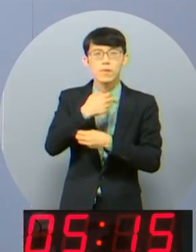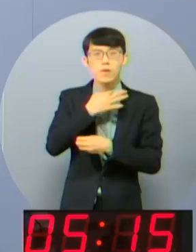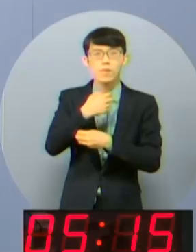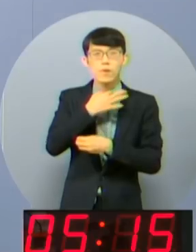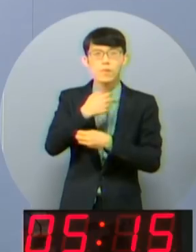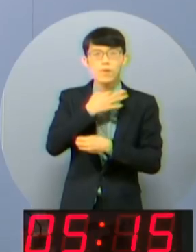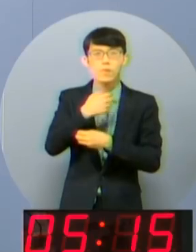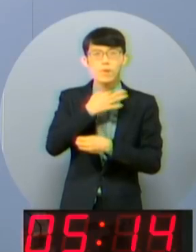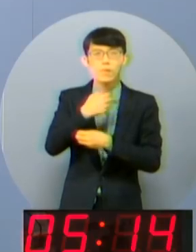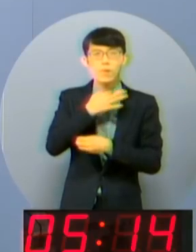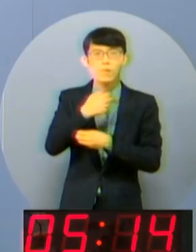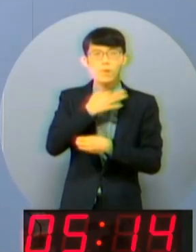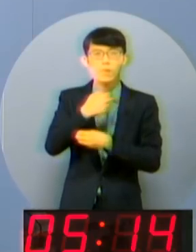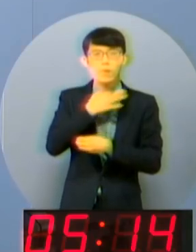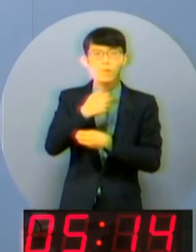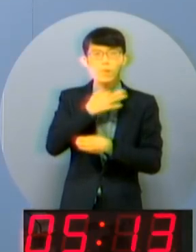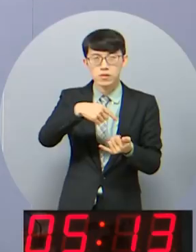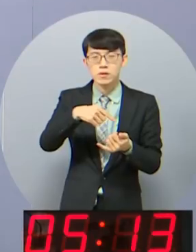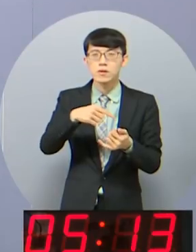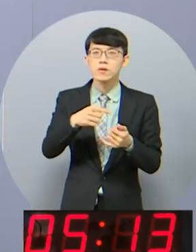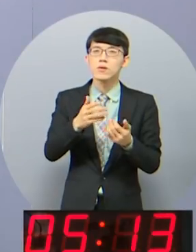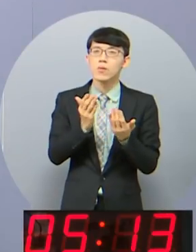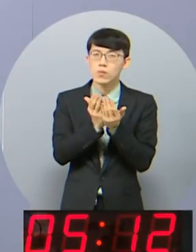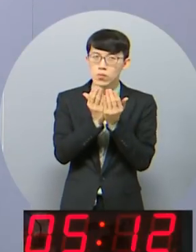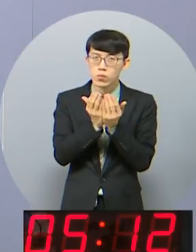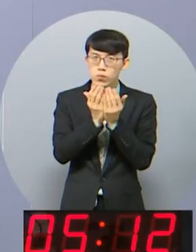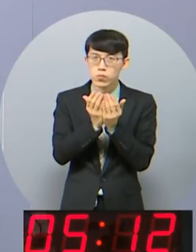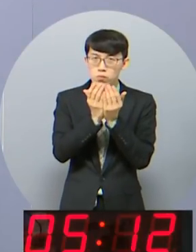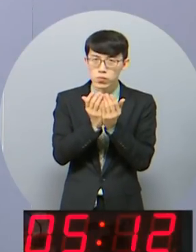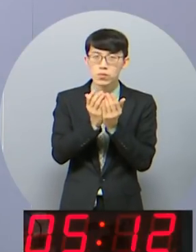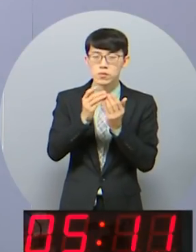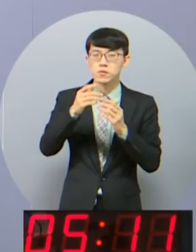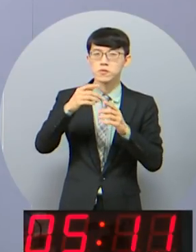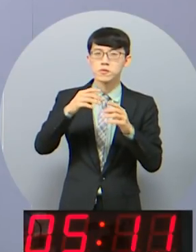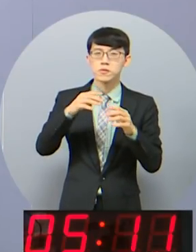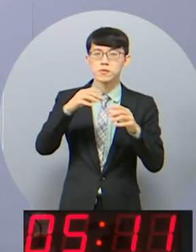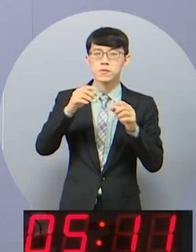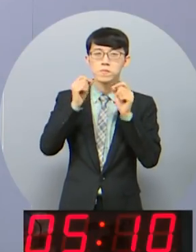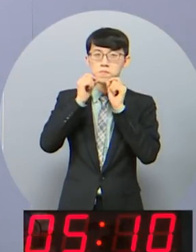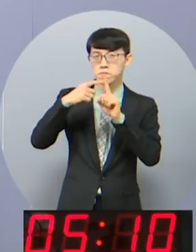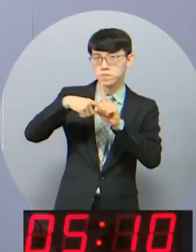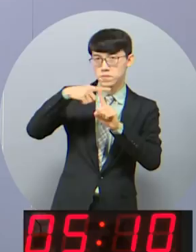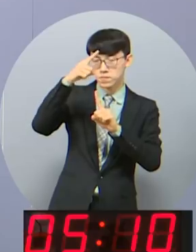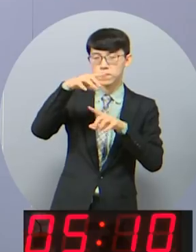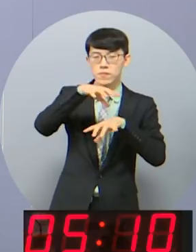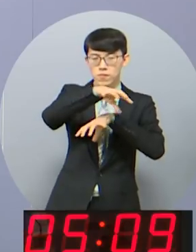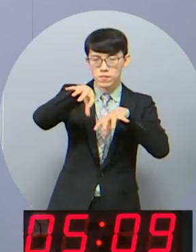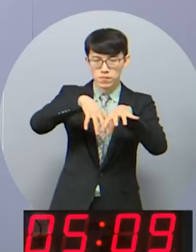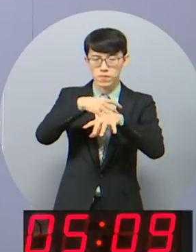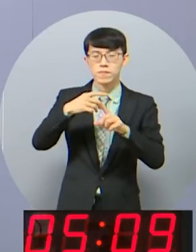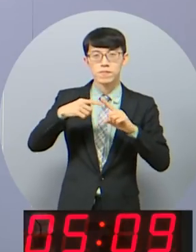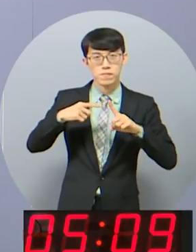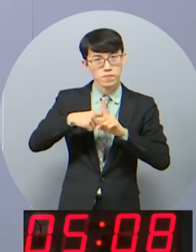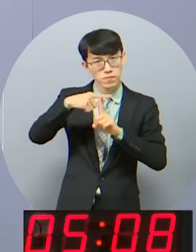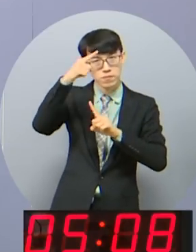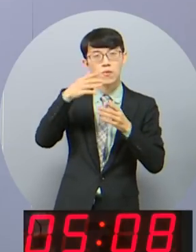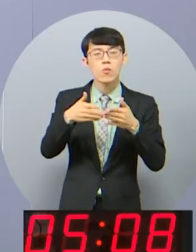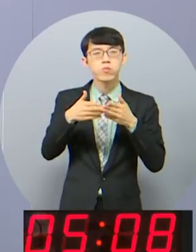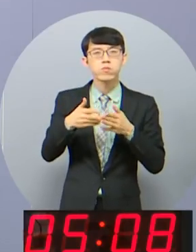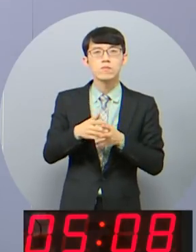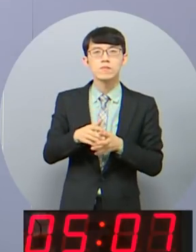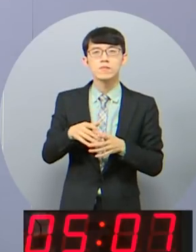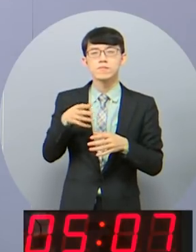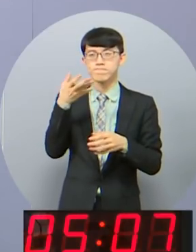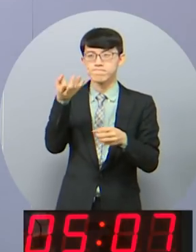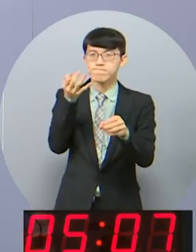当较好环境、较好个迄个读书个所在，所以必须爱有，厨房一定爱